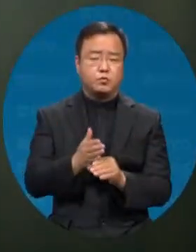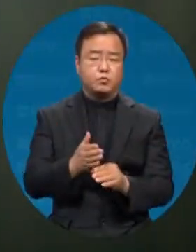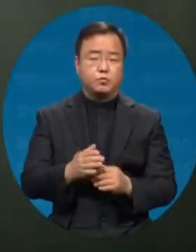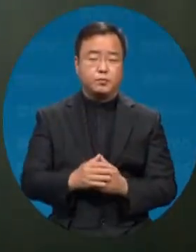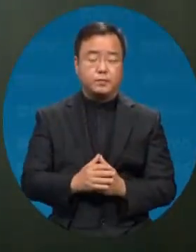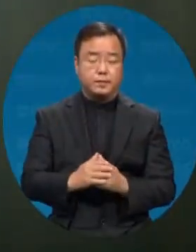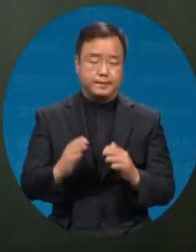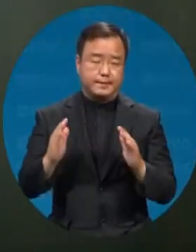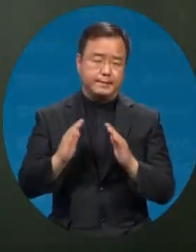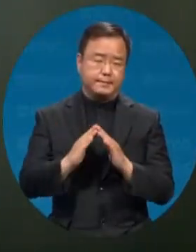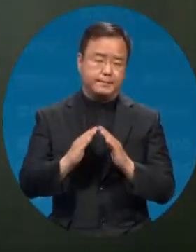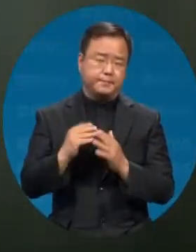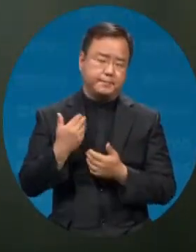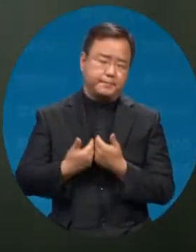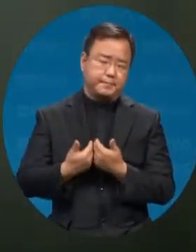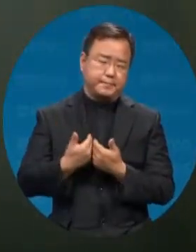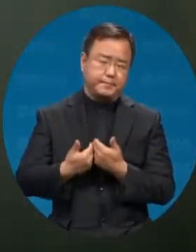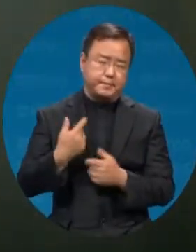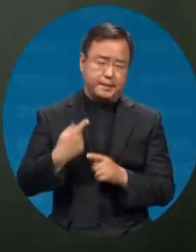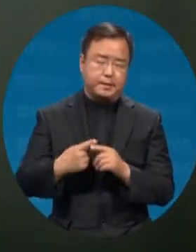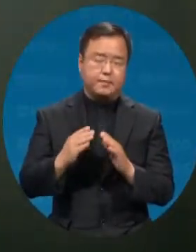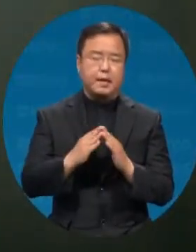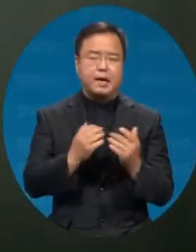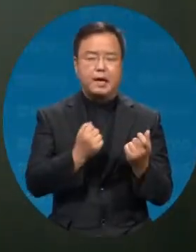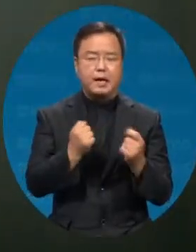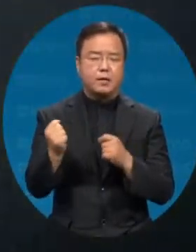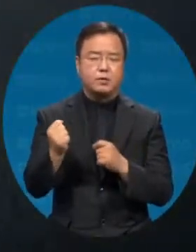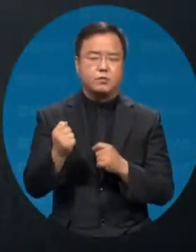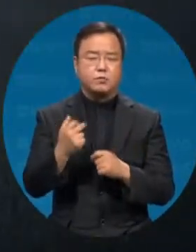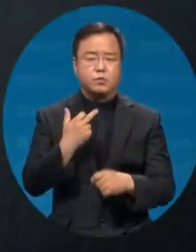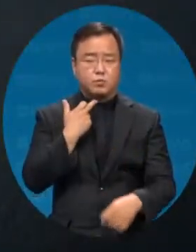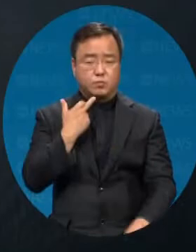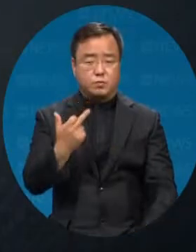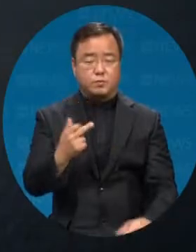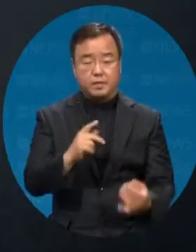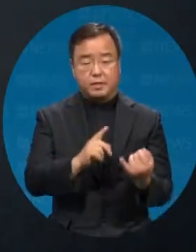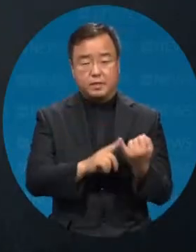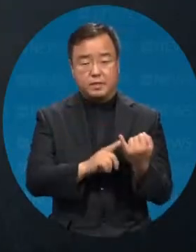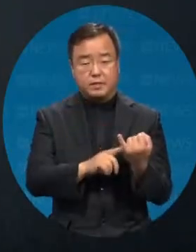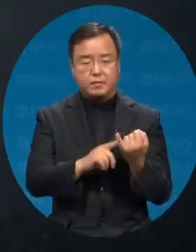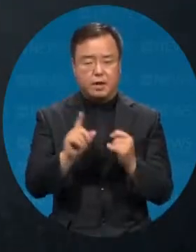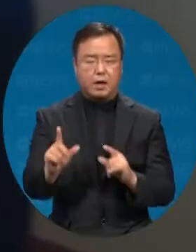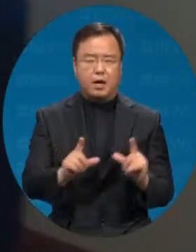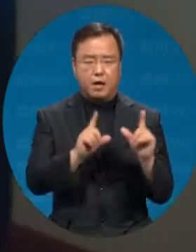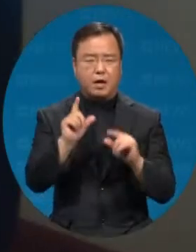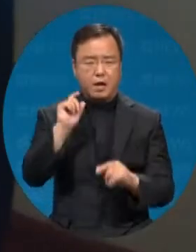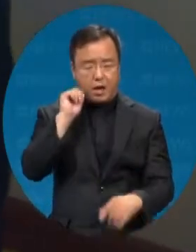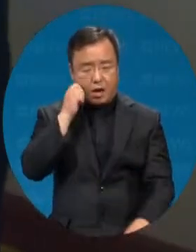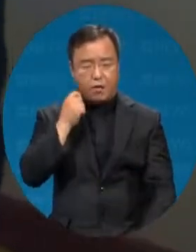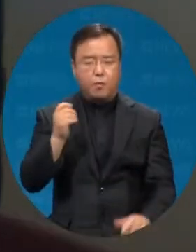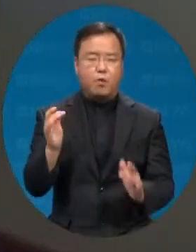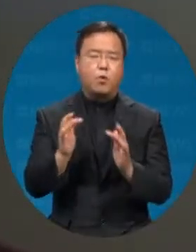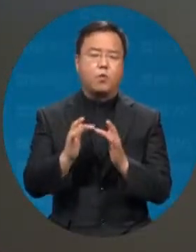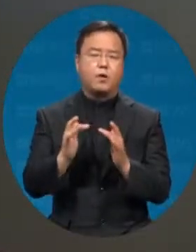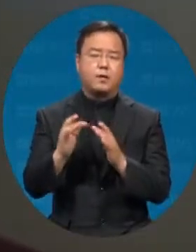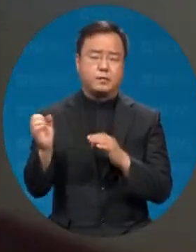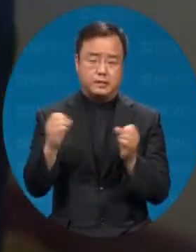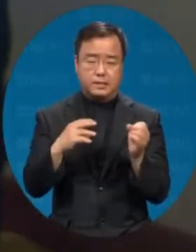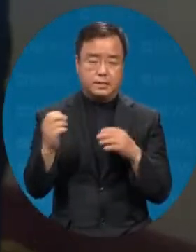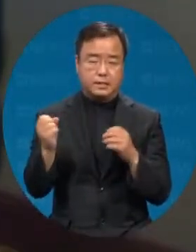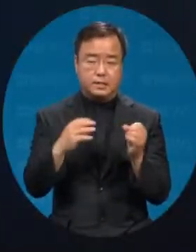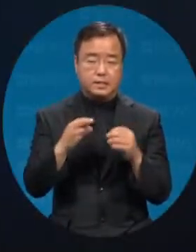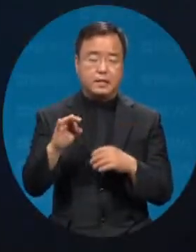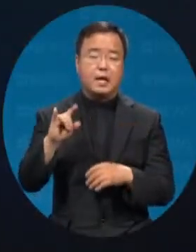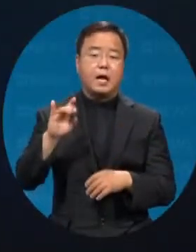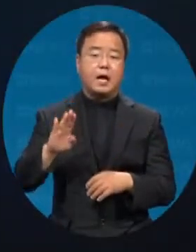집안에서 갈등을 빚다가 가출한 17살 a 양 생기가 곤란해지면 서 온라인 채팅 앱을 통해 만난 한 남성과